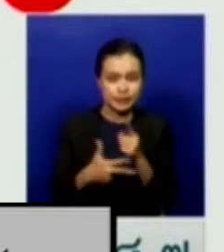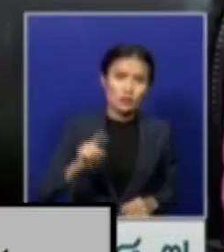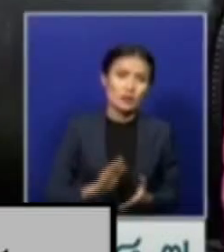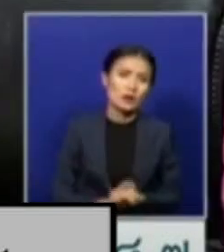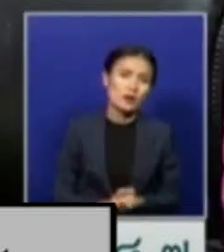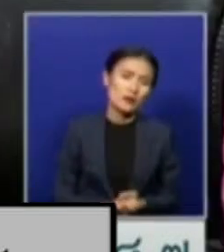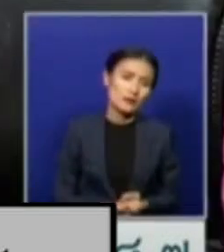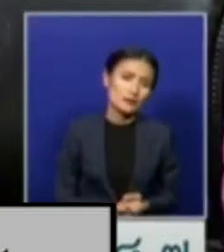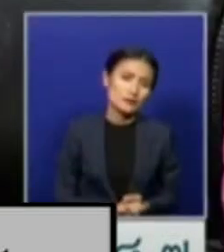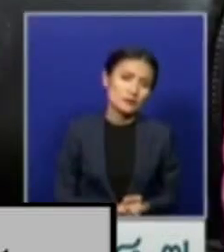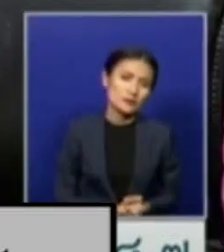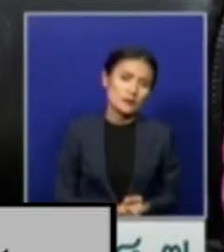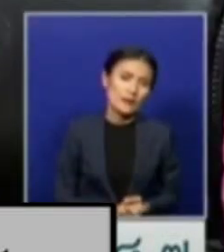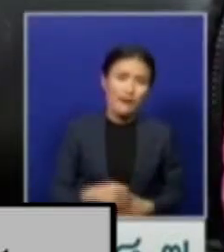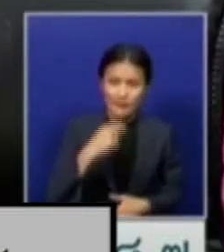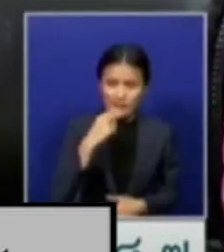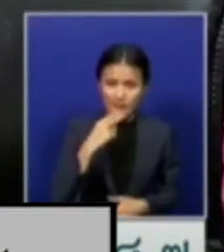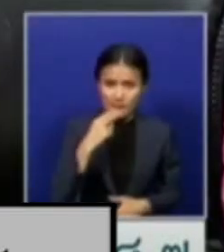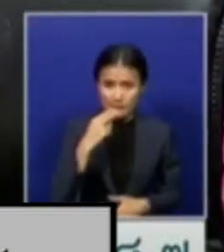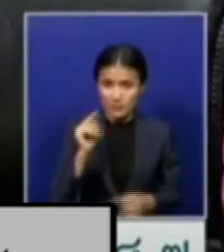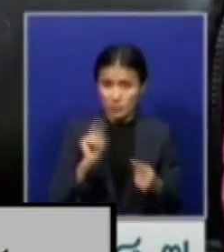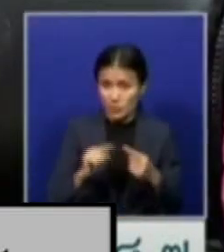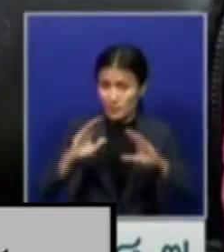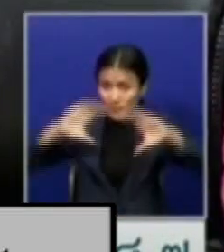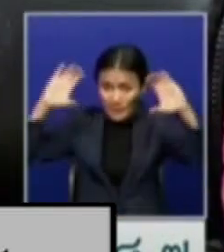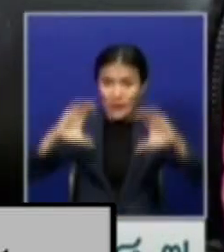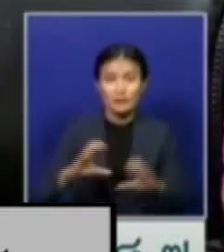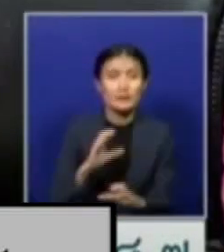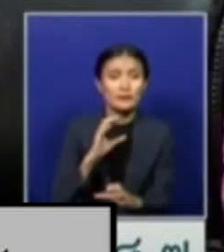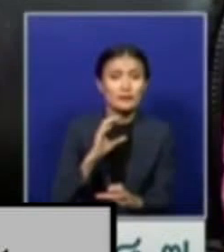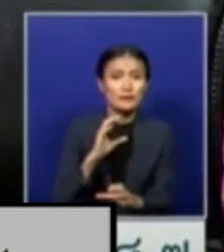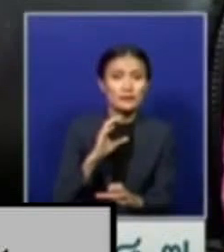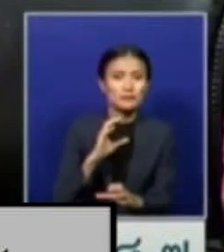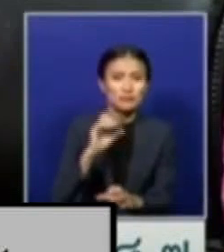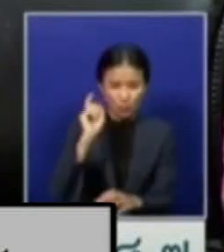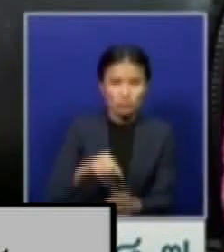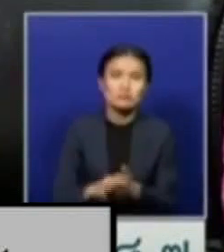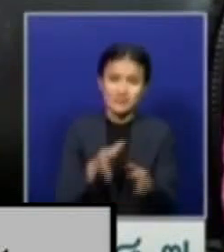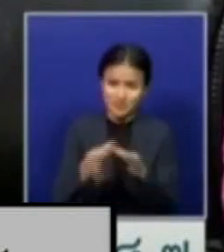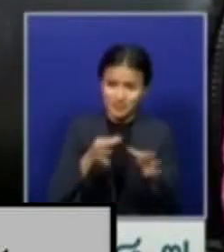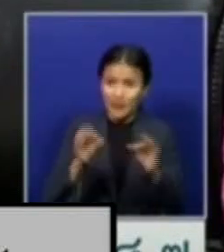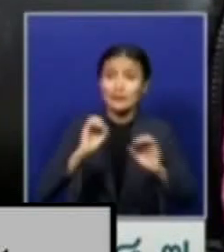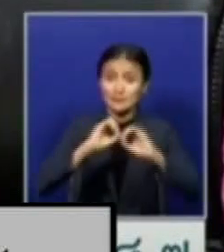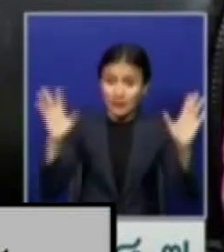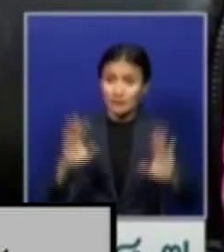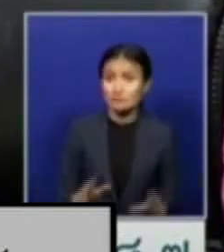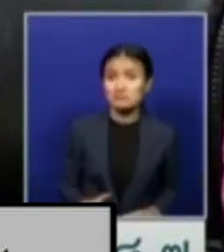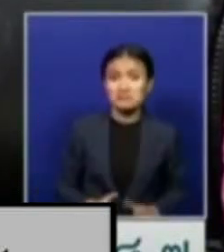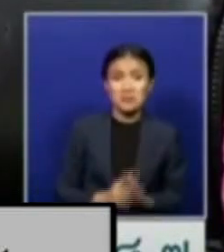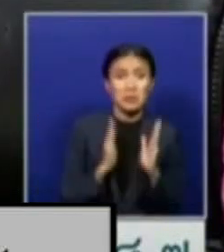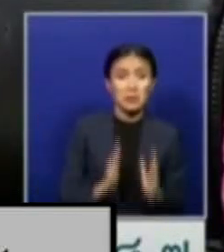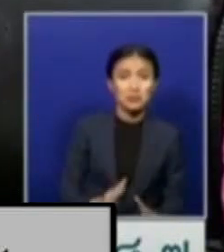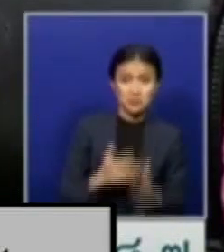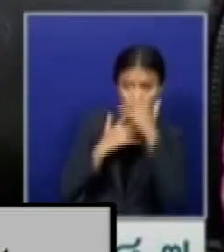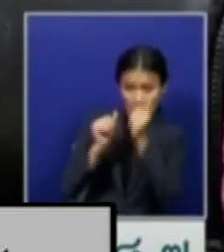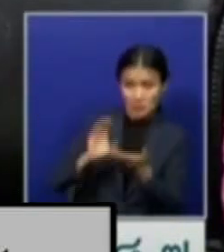แหละขณะนี้ผมต้องกราบเรียนเลยครับรัฐบาลทำอะไรก็แล้วแต่ขาดความชัดเจนเพราะฉะนั้นใครที่เขาจะลงทุนใครที่เขามี